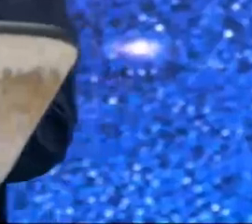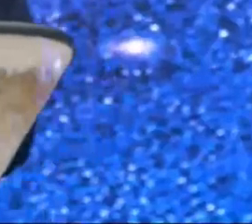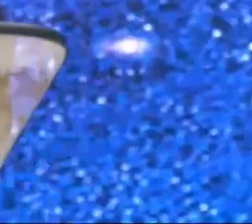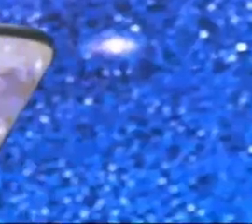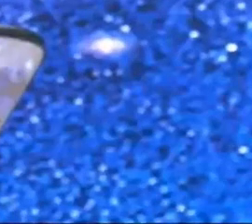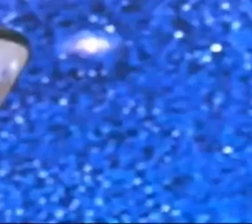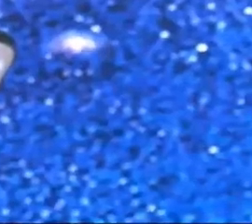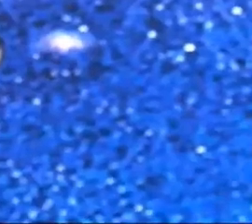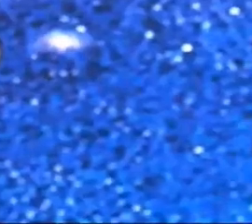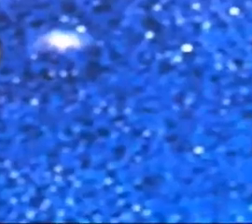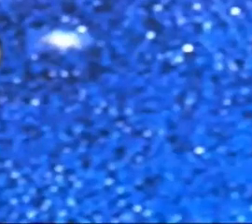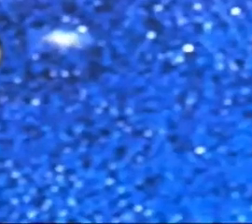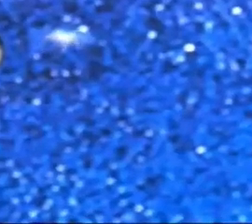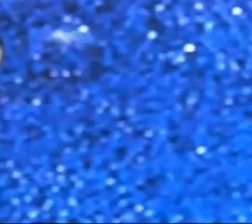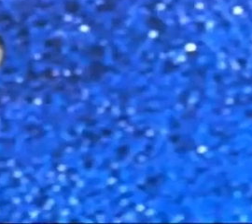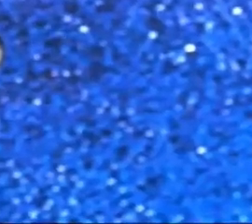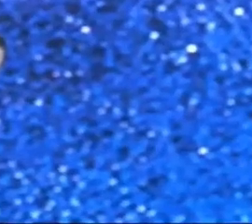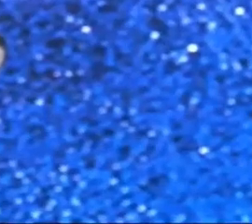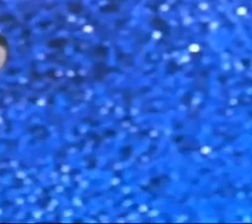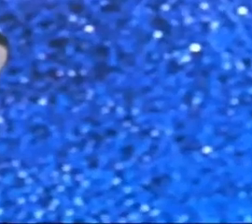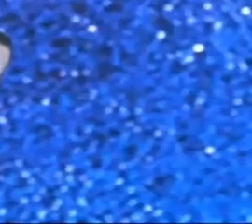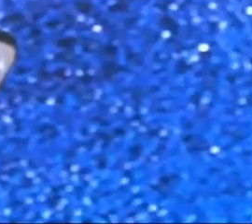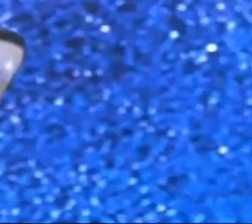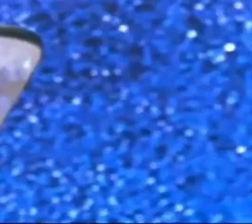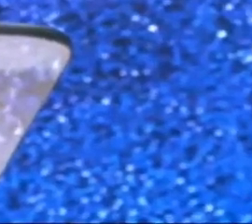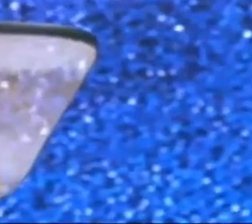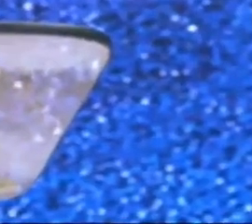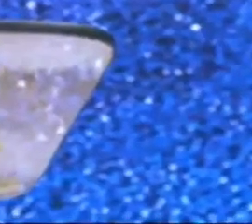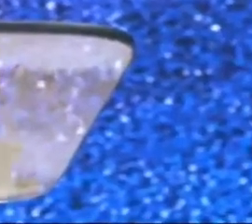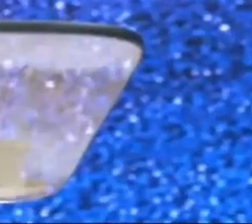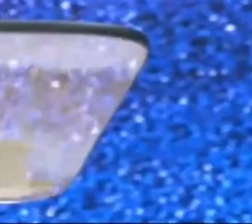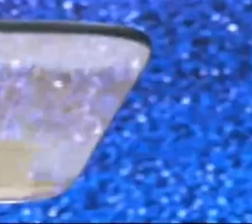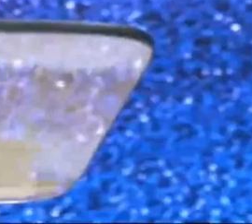nous allons considérer Josué chapitre